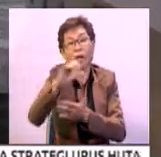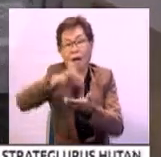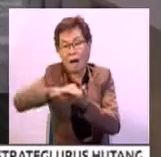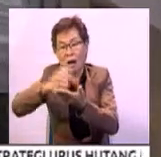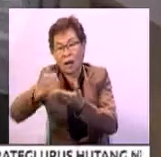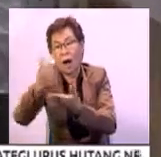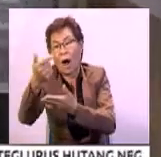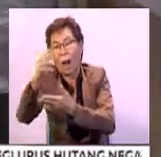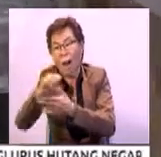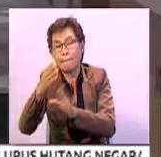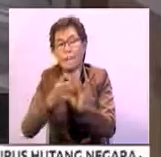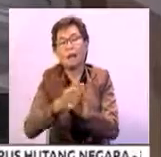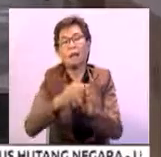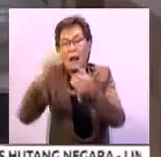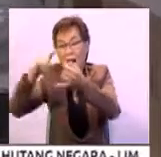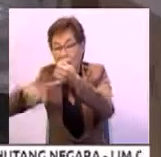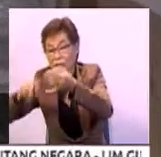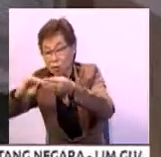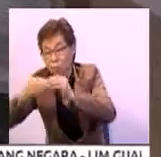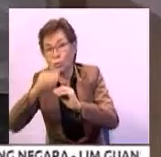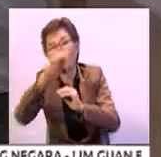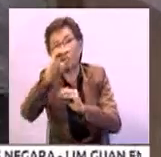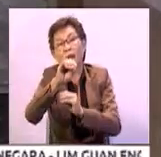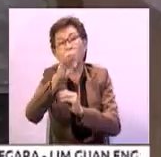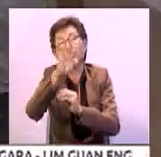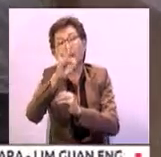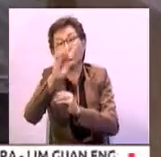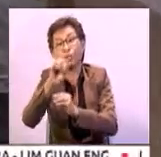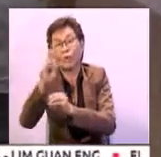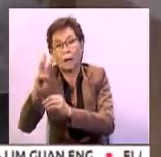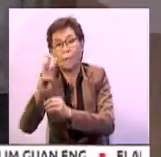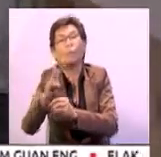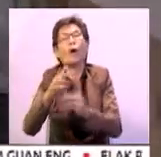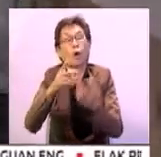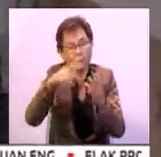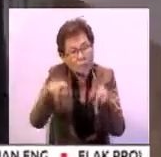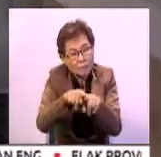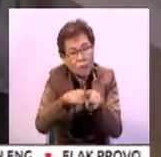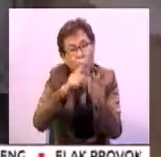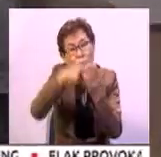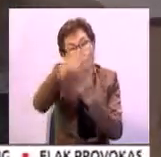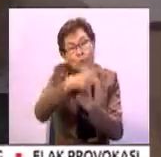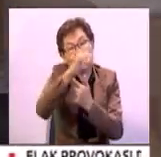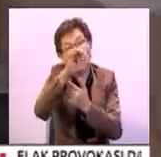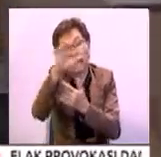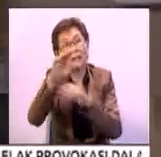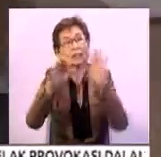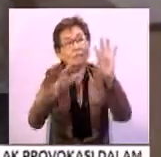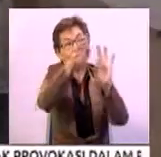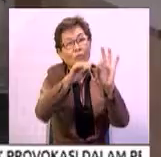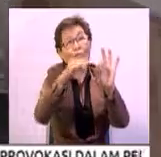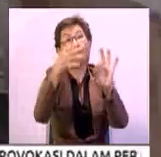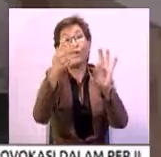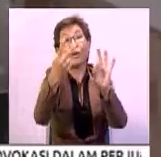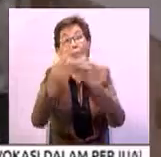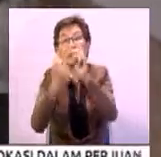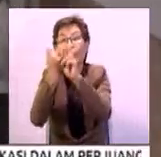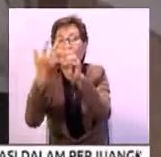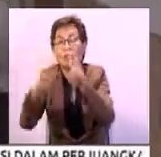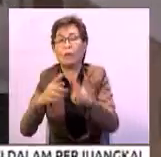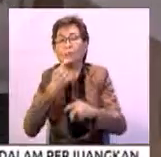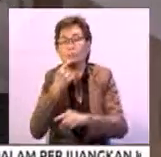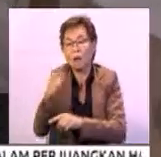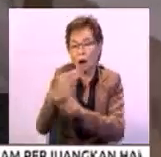nombor akhir 906 dan direkodkan sebagai program CSR. Pada 9 Februari 2015, beliau diarahkan